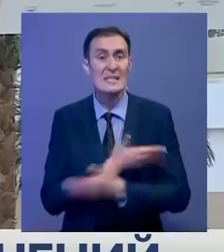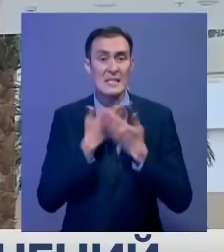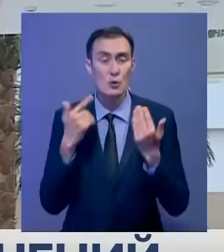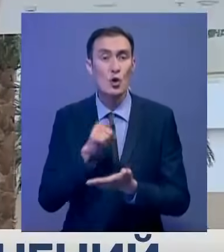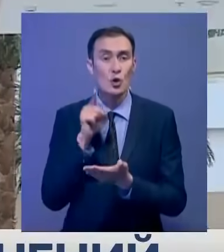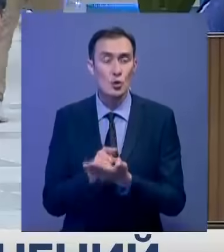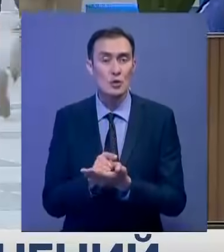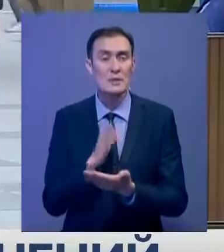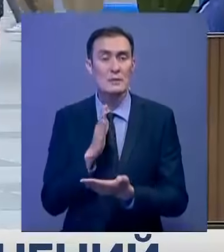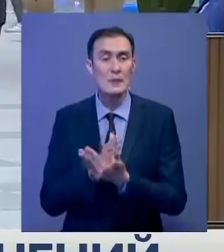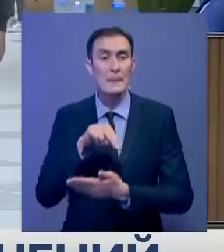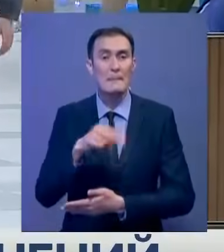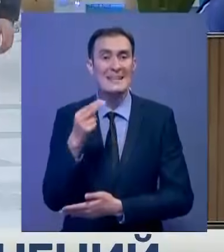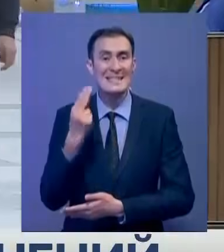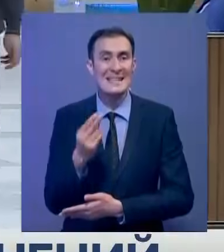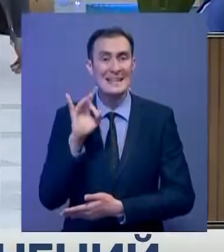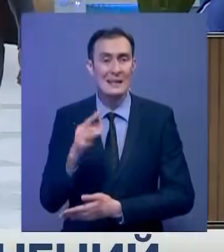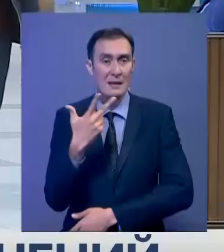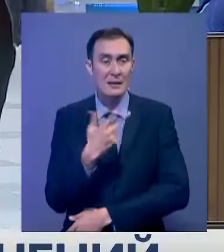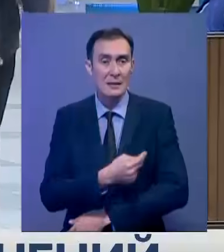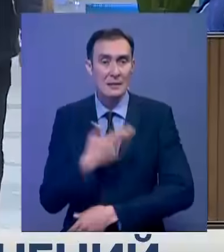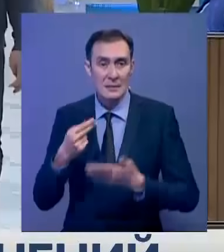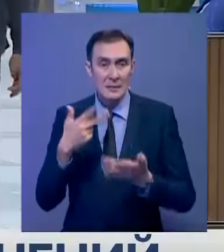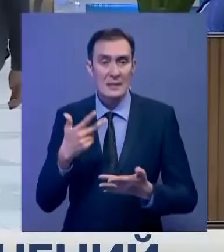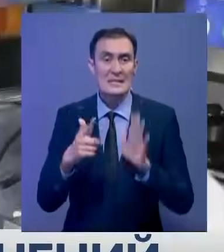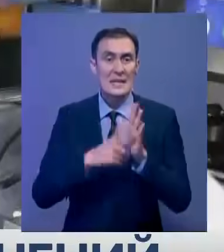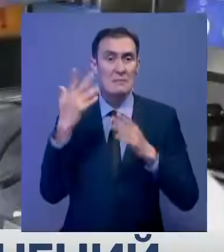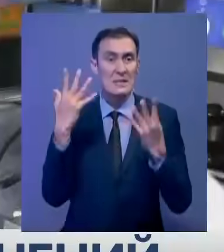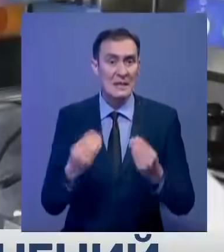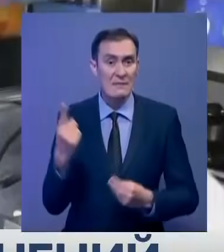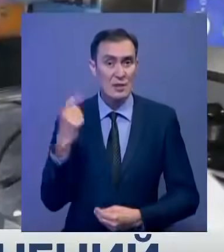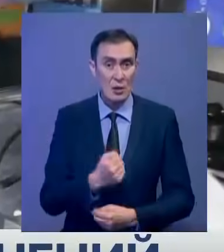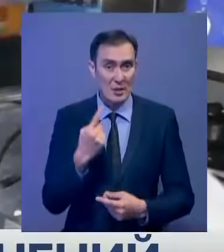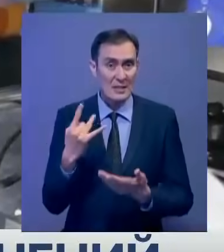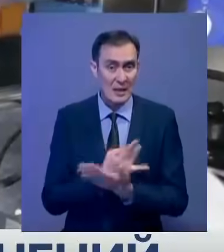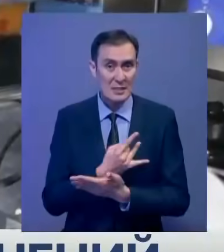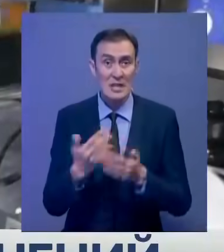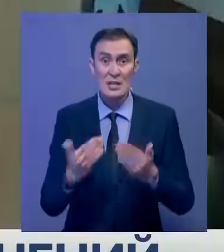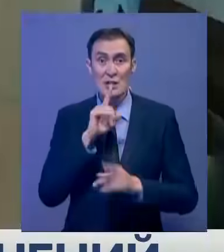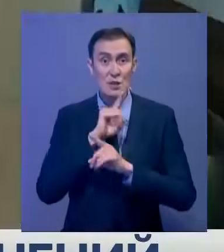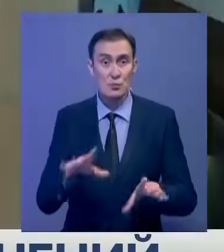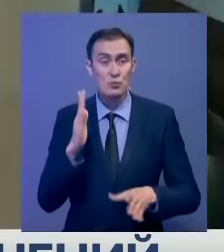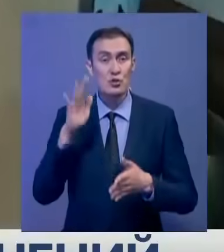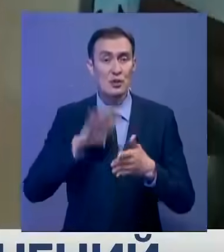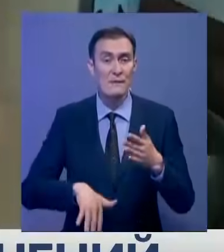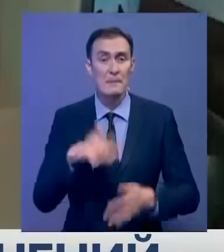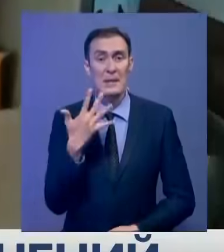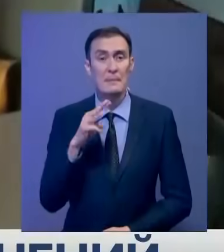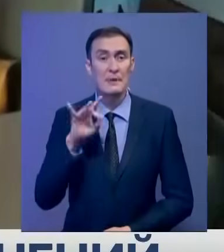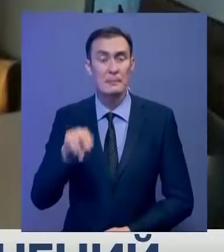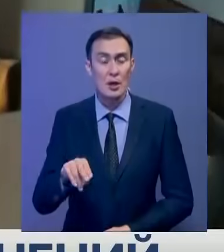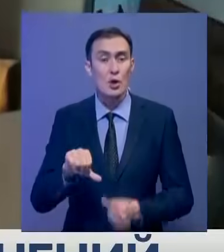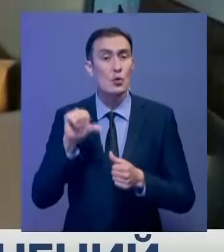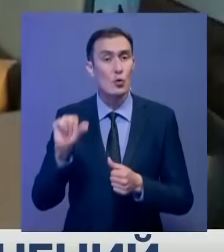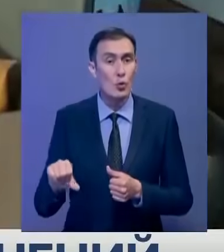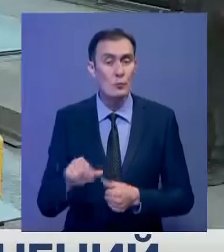он должен проходить ПЦР-исследование каждые 7 дней. Если он его не проходит, ему грозит штраф 5 МРП. Исключение